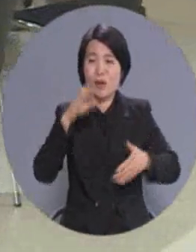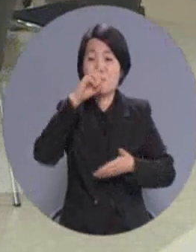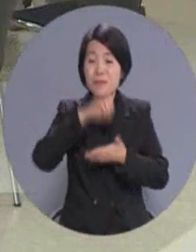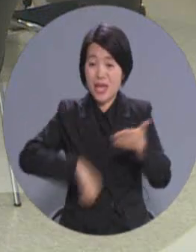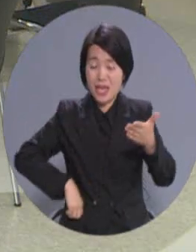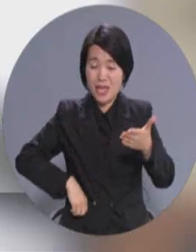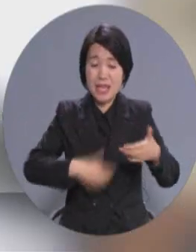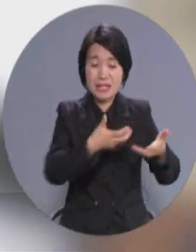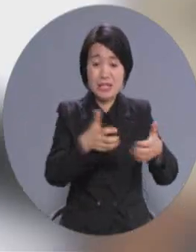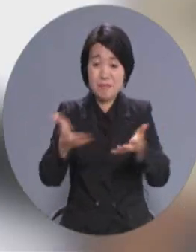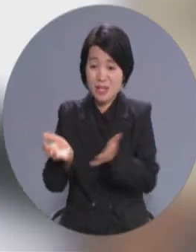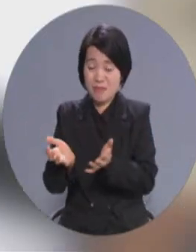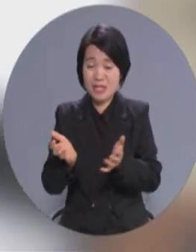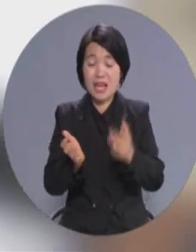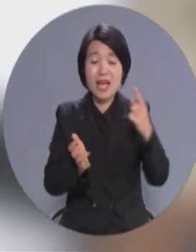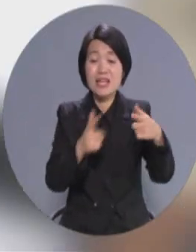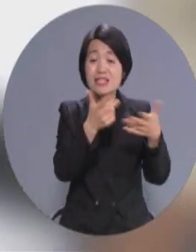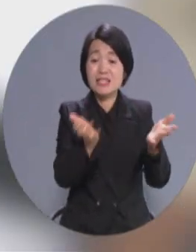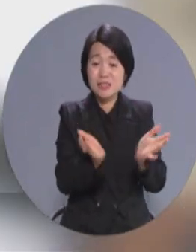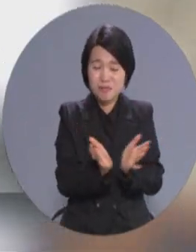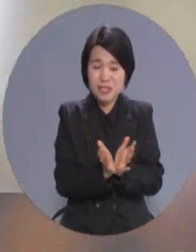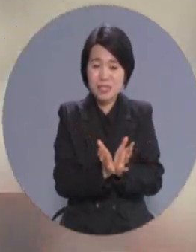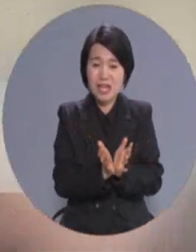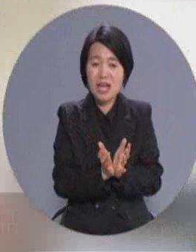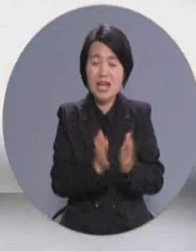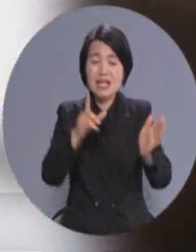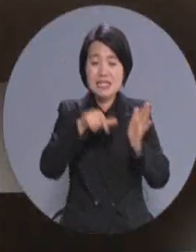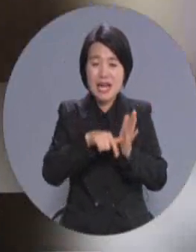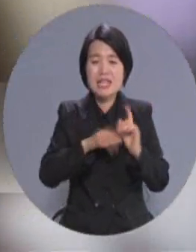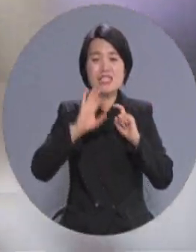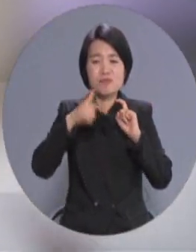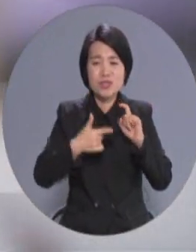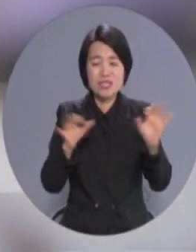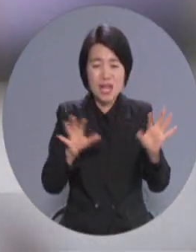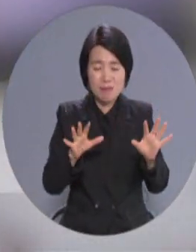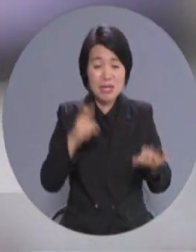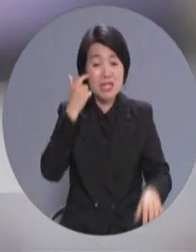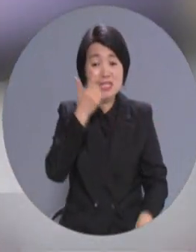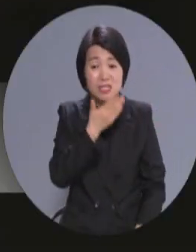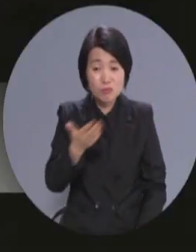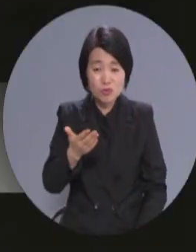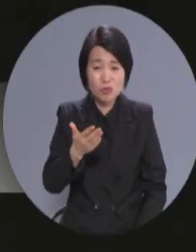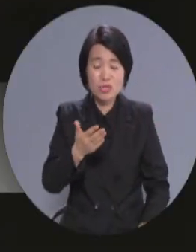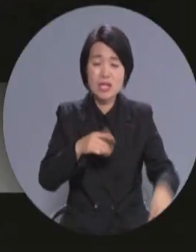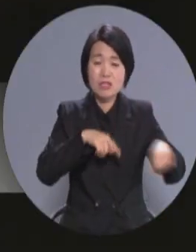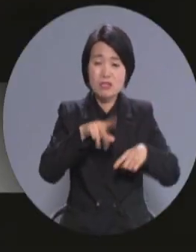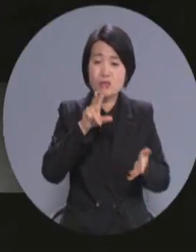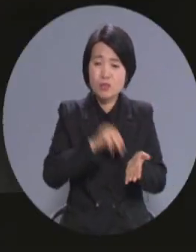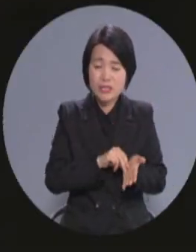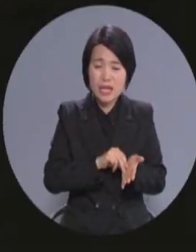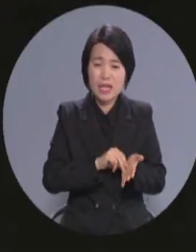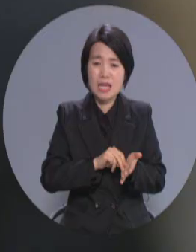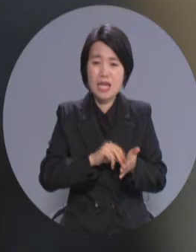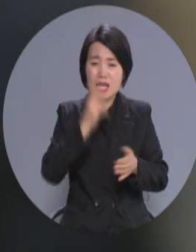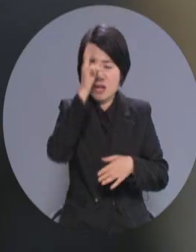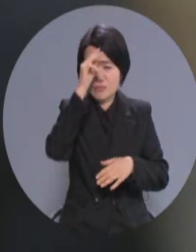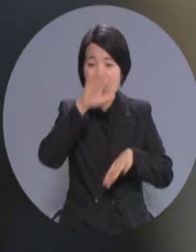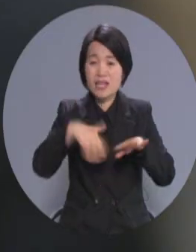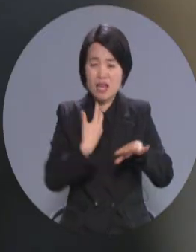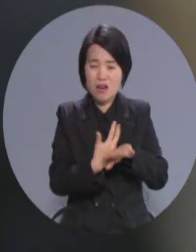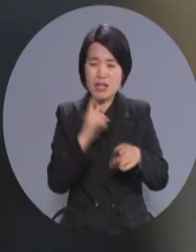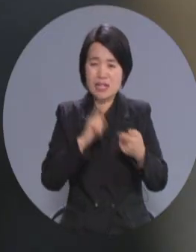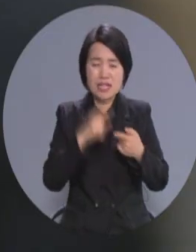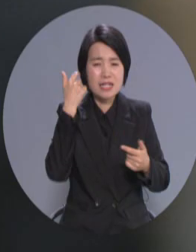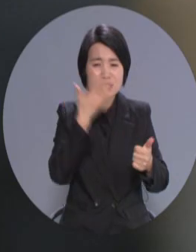10분 정도 진행된 면접에서는 주요 정치 현황과 검찰 개혁 등에 대한 문답이 이루어졌습니다 민주당